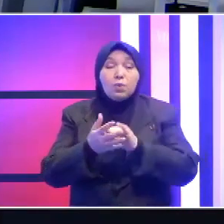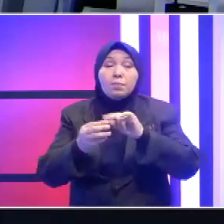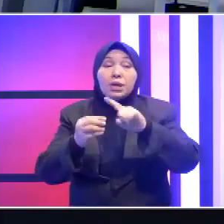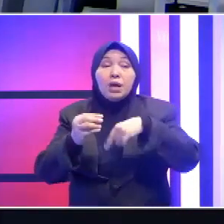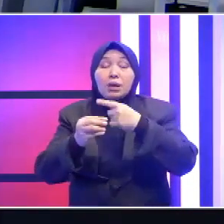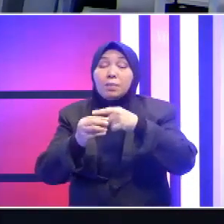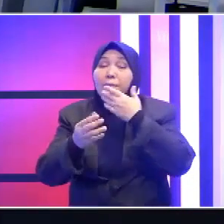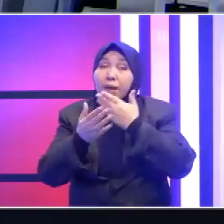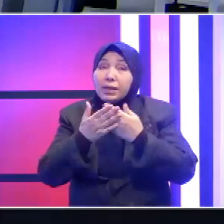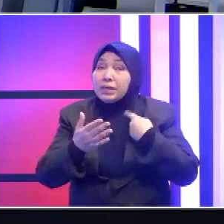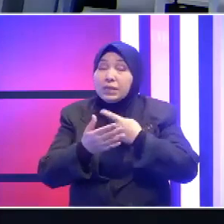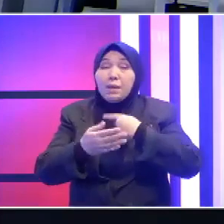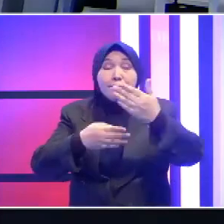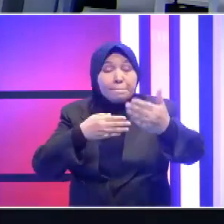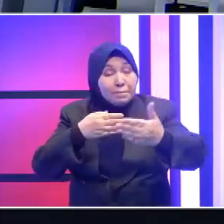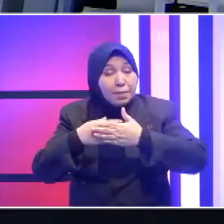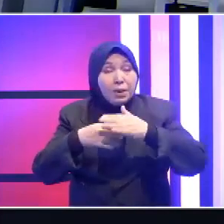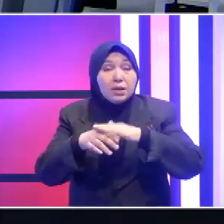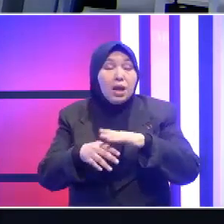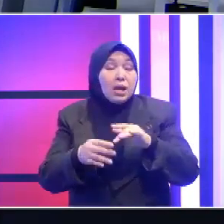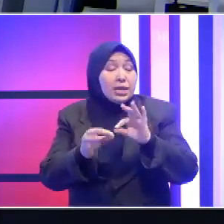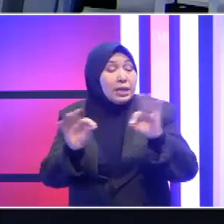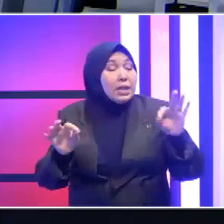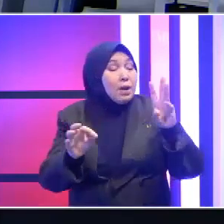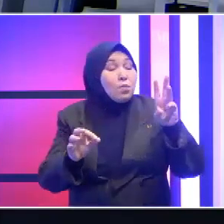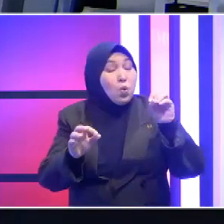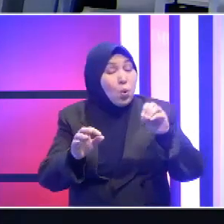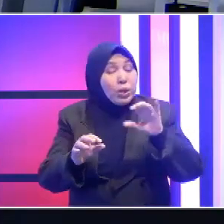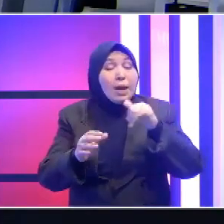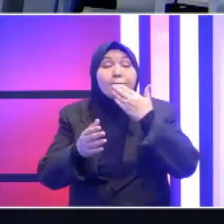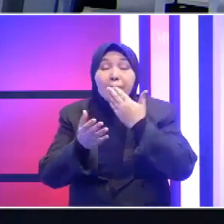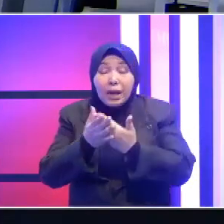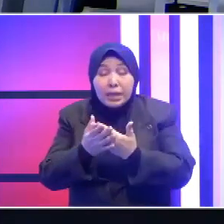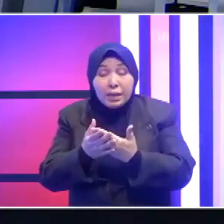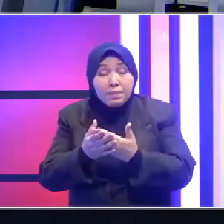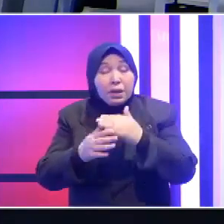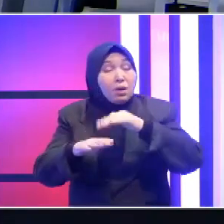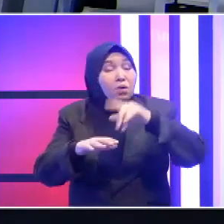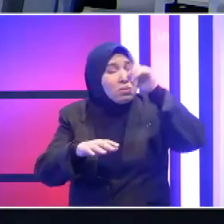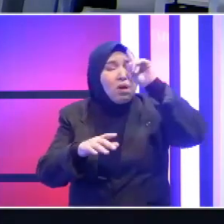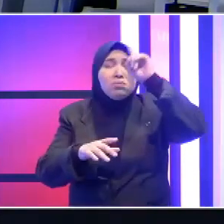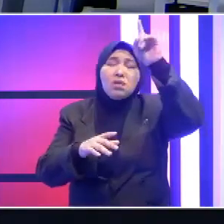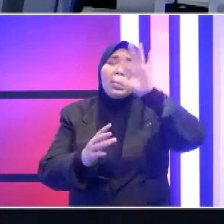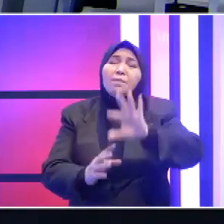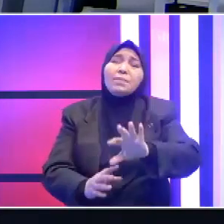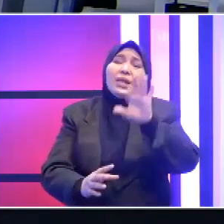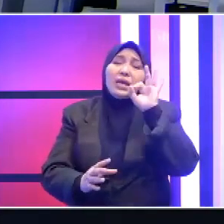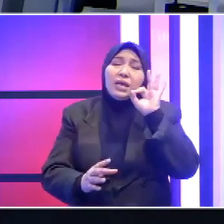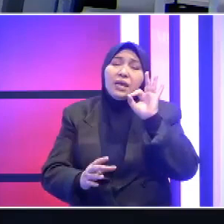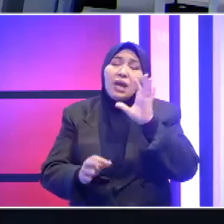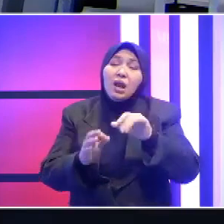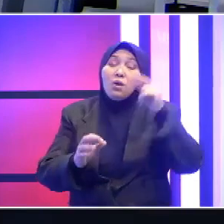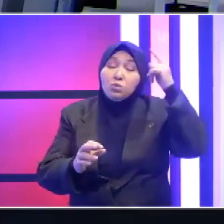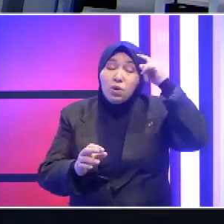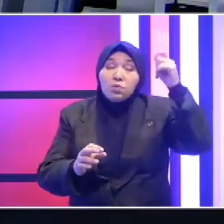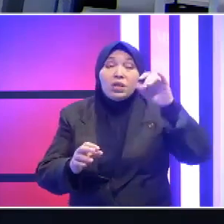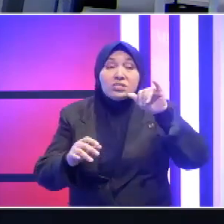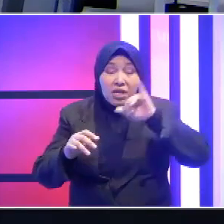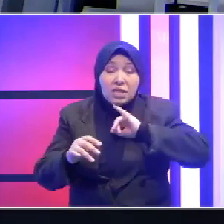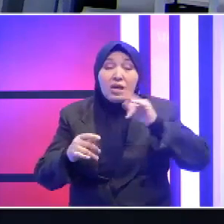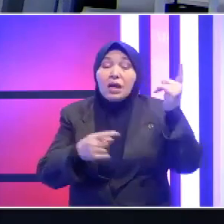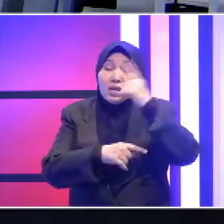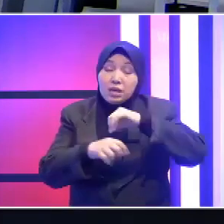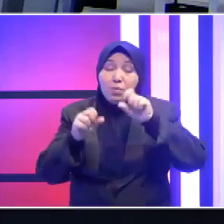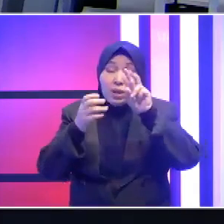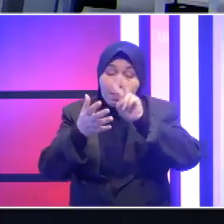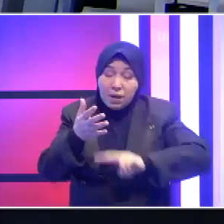pekerja yang baik yang kita kembali balik pada ayat 60 sebentar tadi yang baik di sisi Allah ini Allah yang pilih jadi kalaupun Tuhan sayur hari ini beli